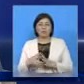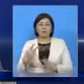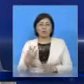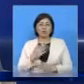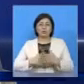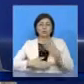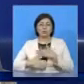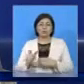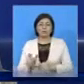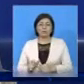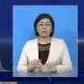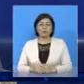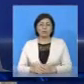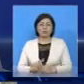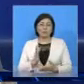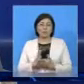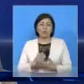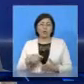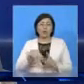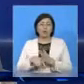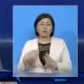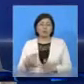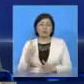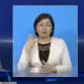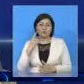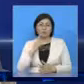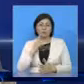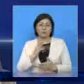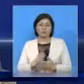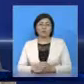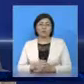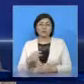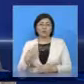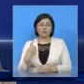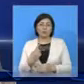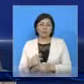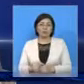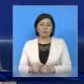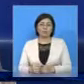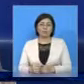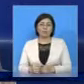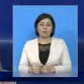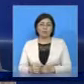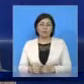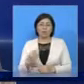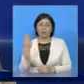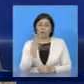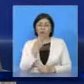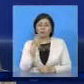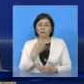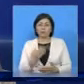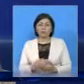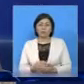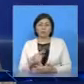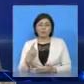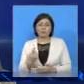шектеулі азамат бар. Оның біреуі есту қабілеті бойынша, біреуі көру қабілеті бойынша, ал